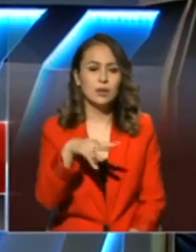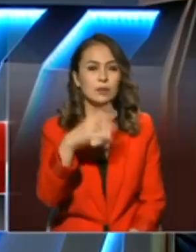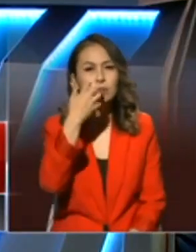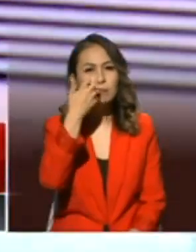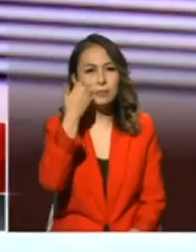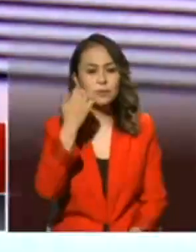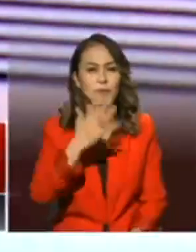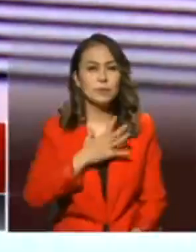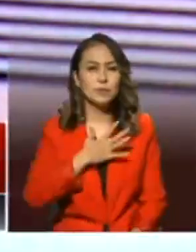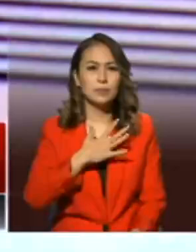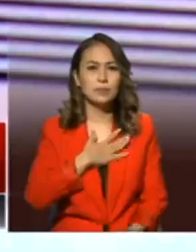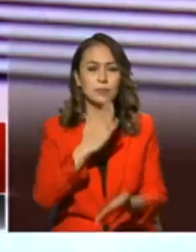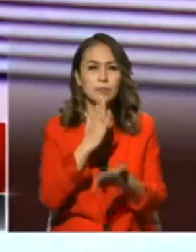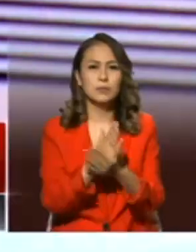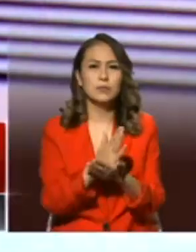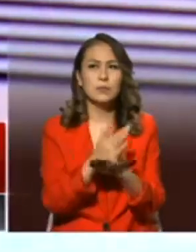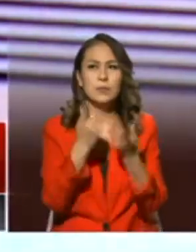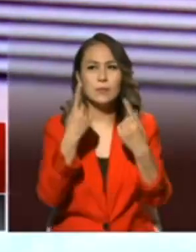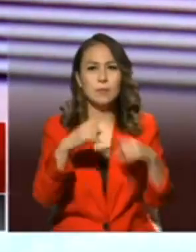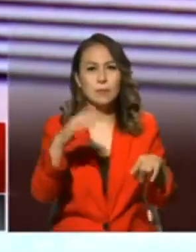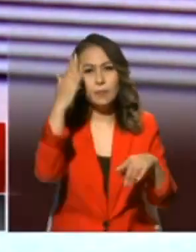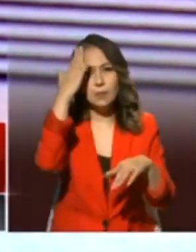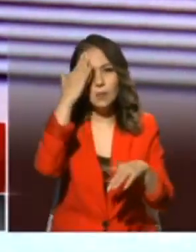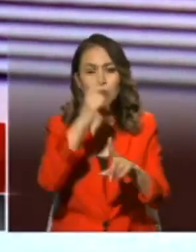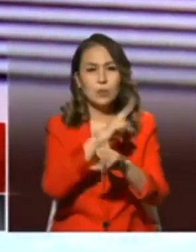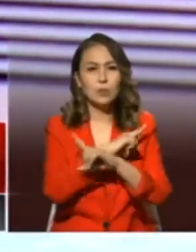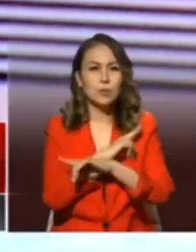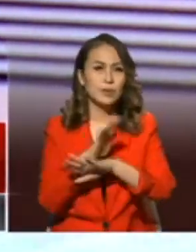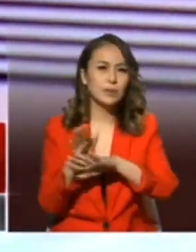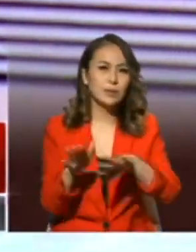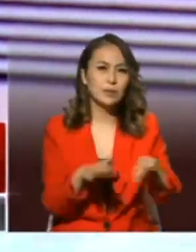арқасында демалады. Басқа ми өлімінен кейін ол